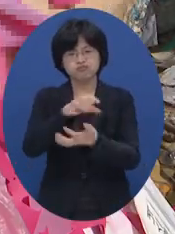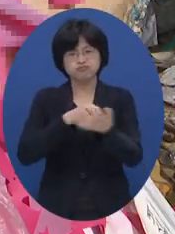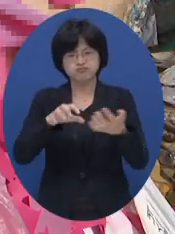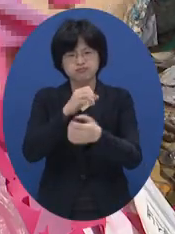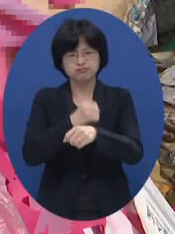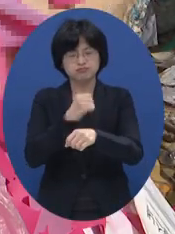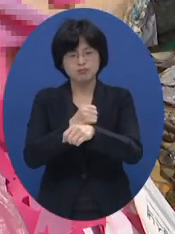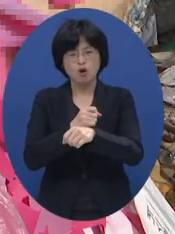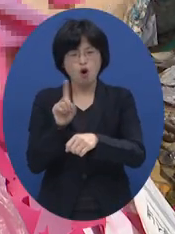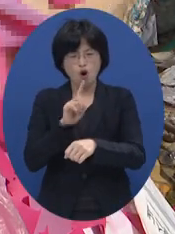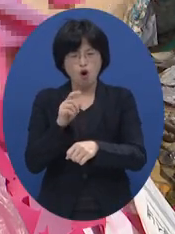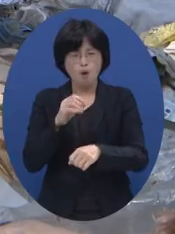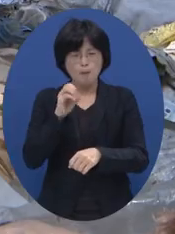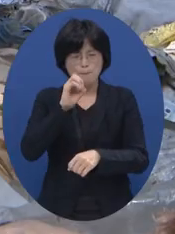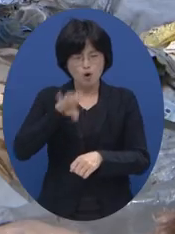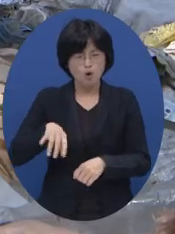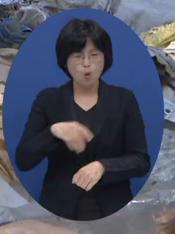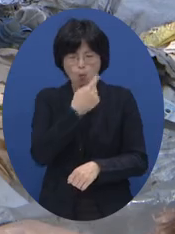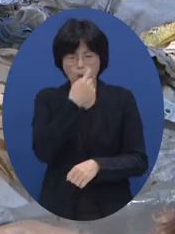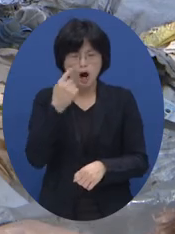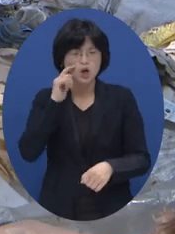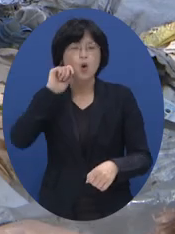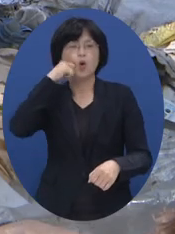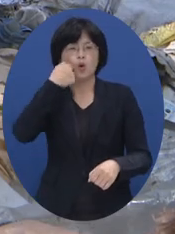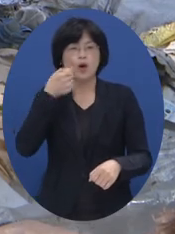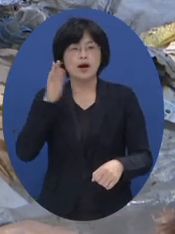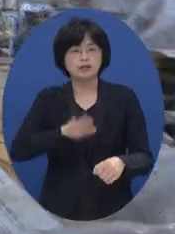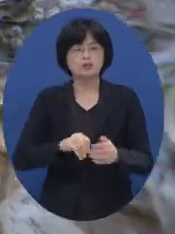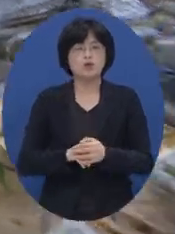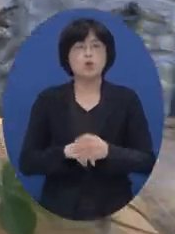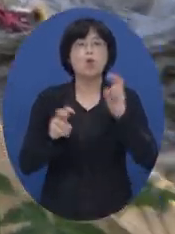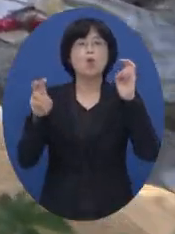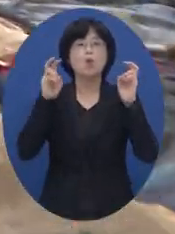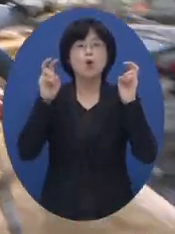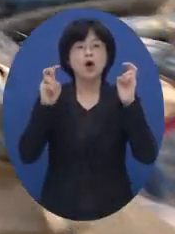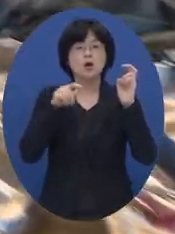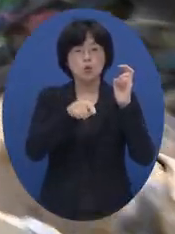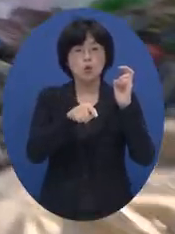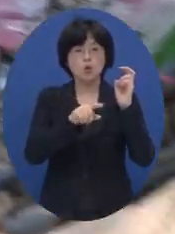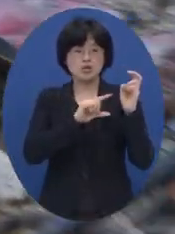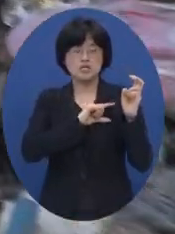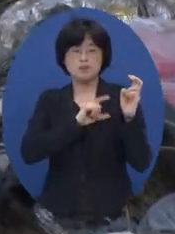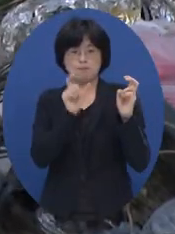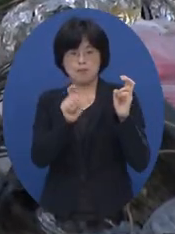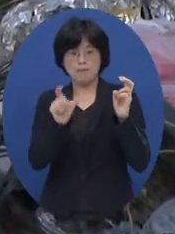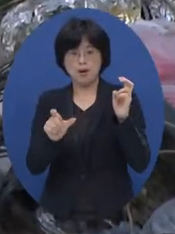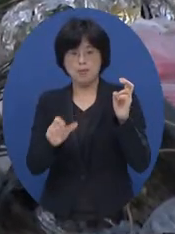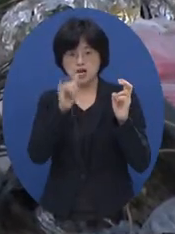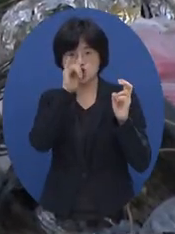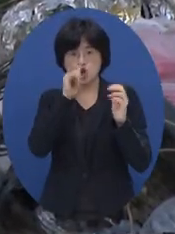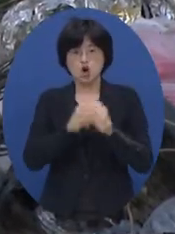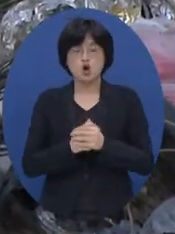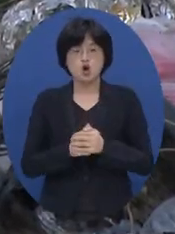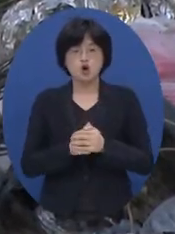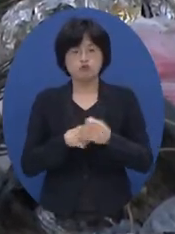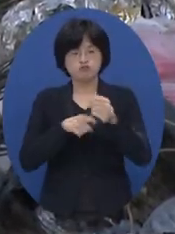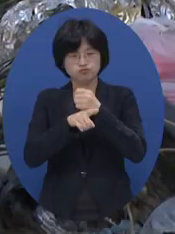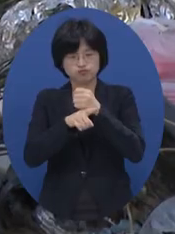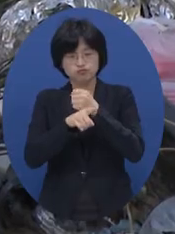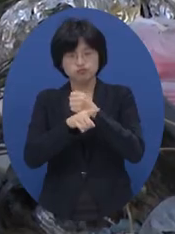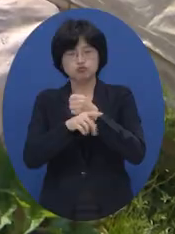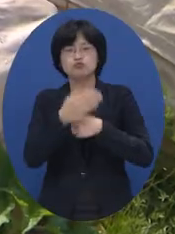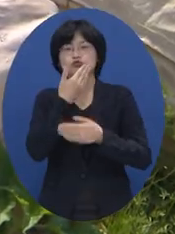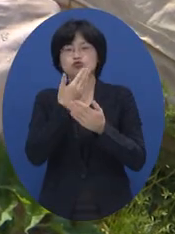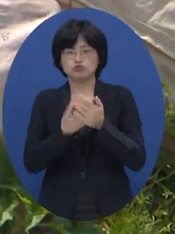특정에 애를 먹고 있습니다. 하지만 상호가 적혀 있는 현장에 버려진 이런 쓰레기 자체가 탐문 수사의 단서가